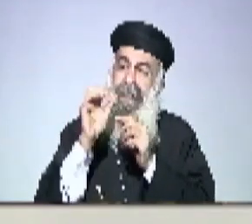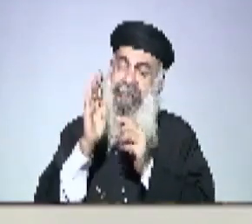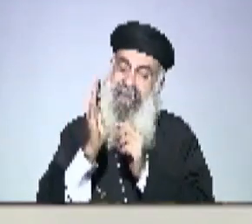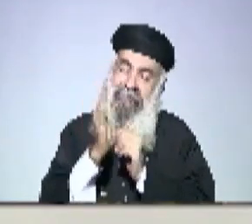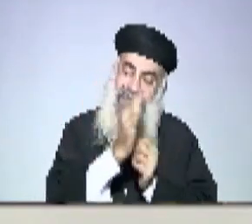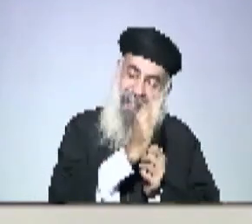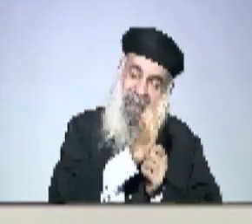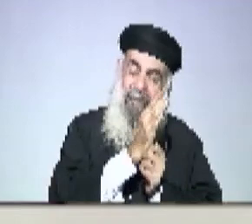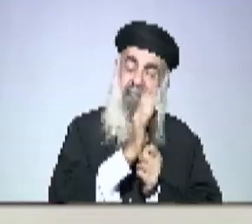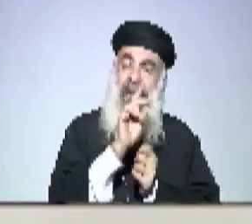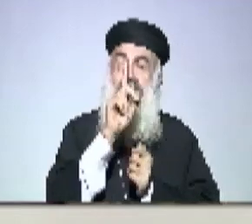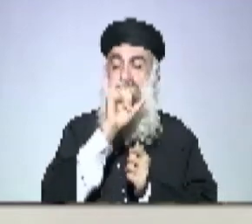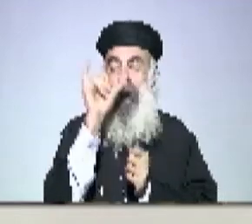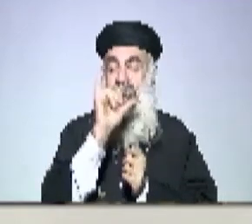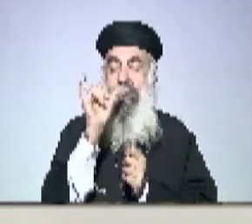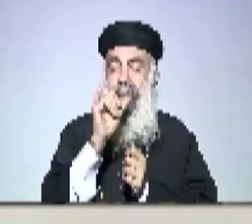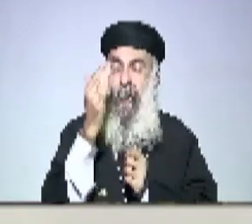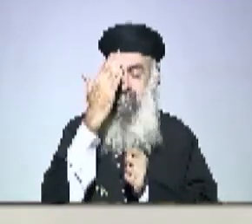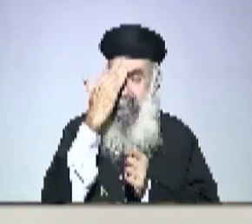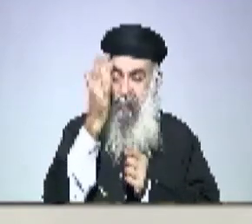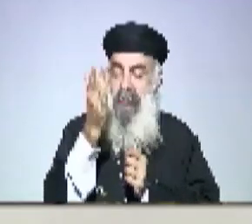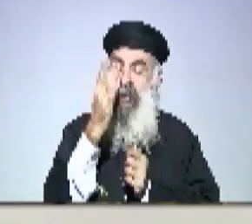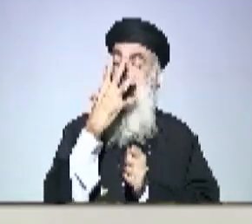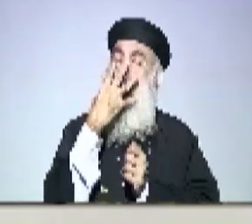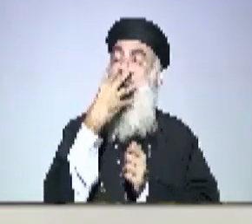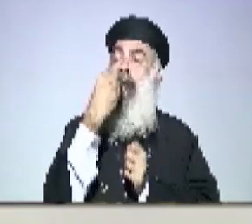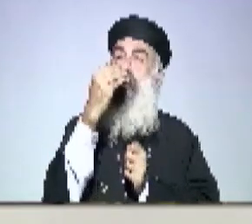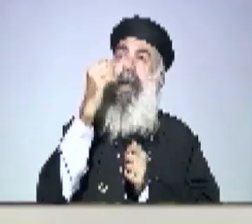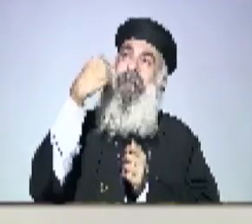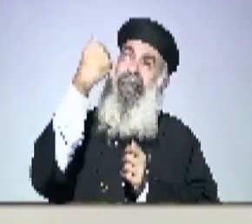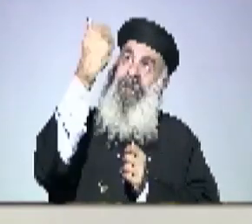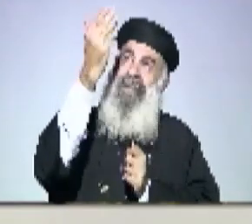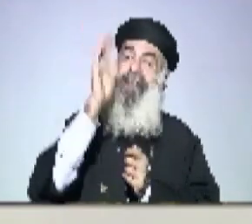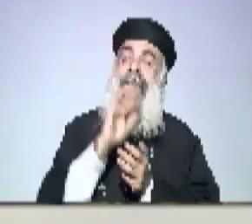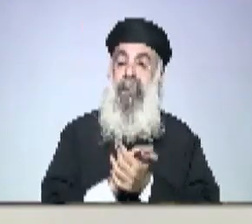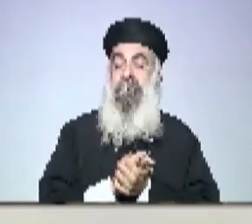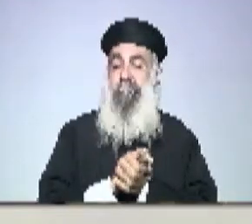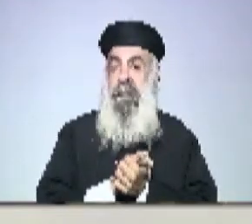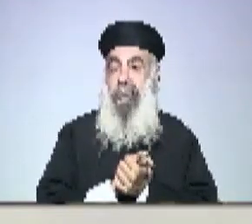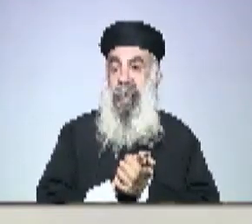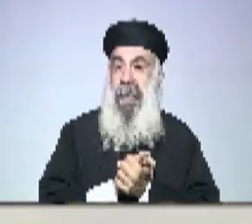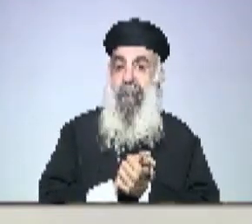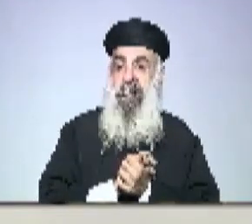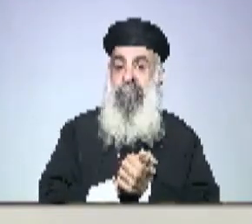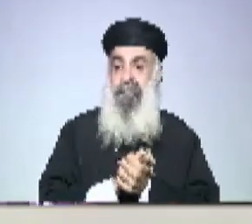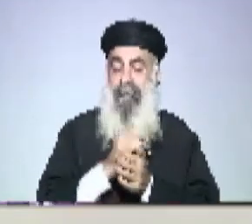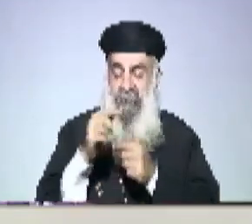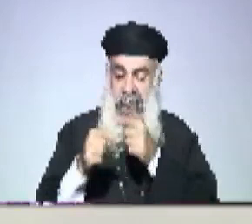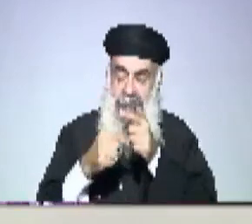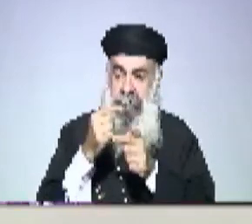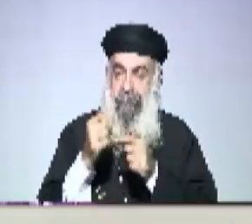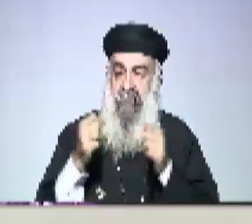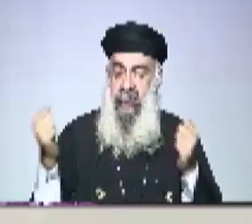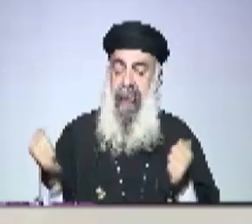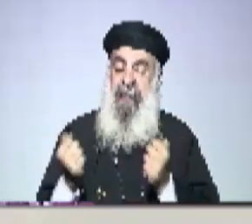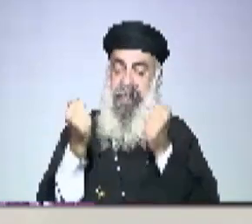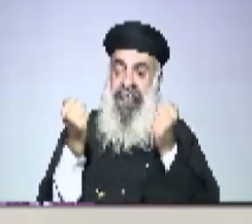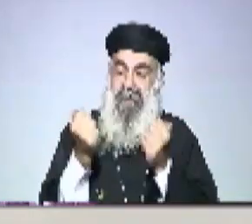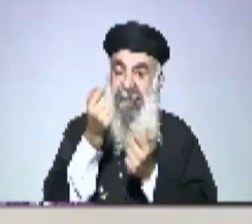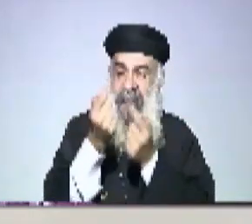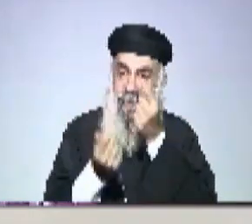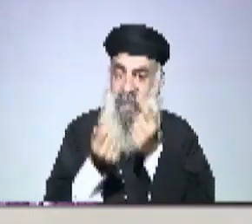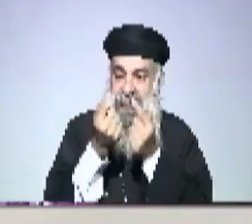على اساس ان يهمنا اكتر البركه الابديه بنكمل بقى في الاوشيه نقول اعدها